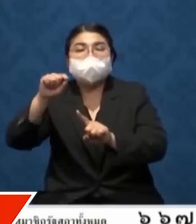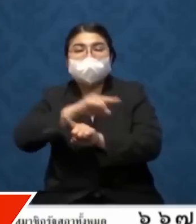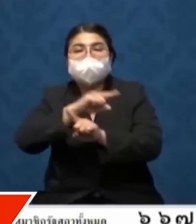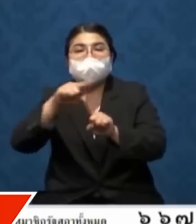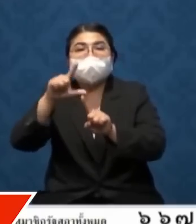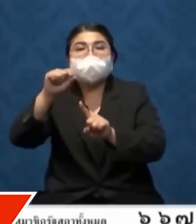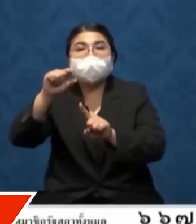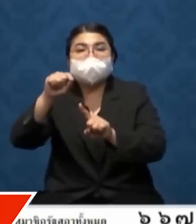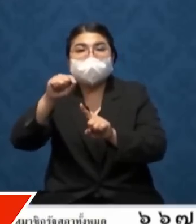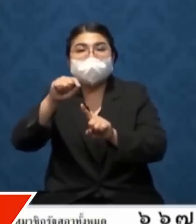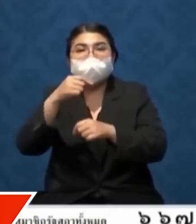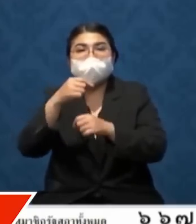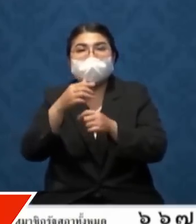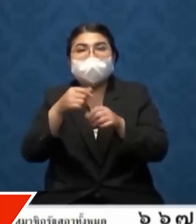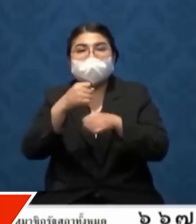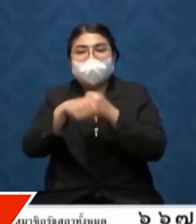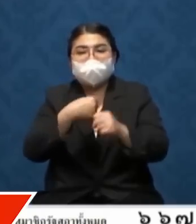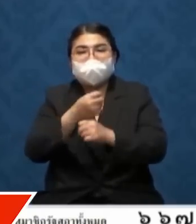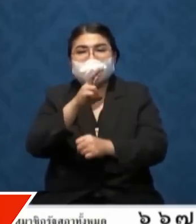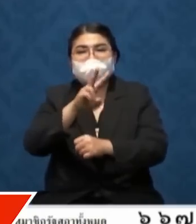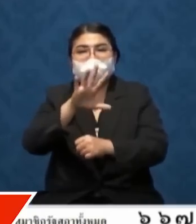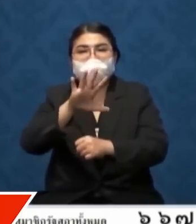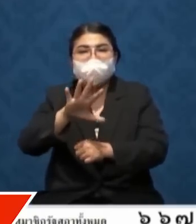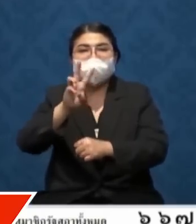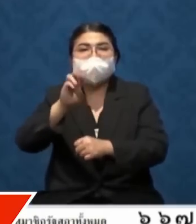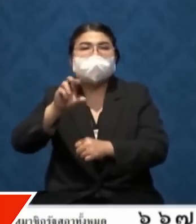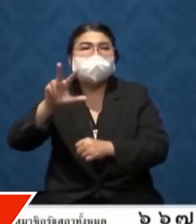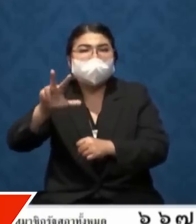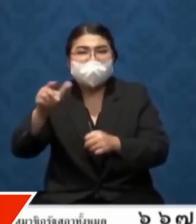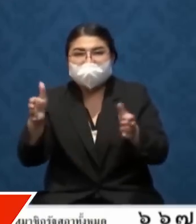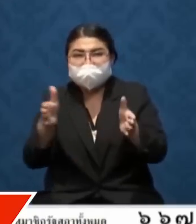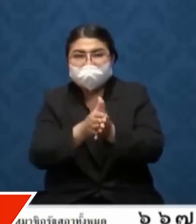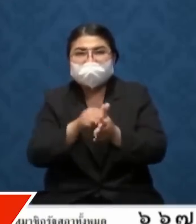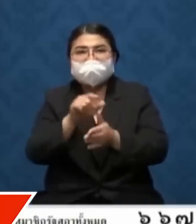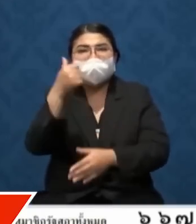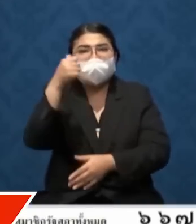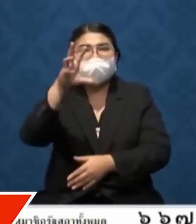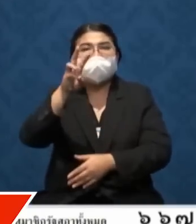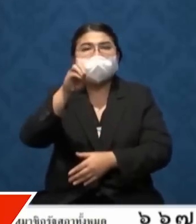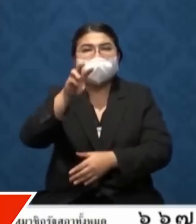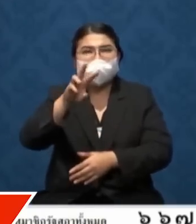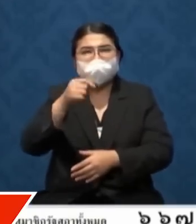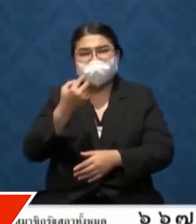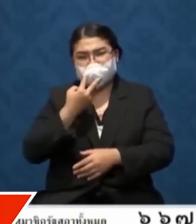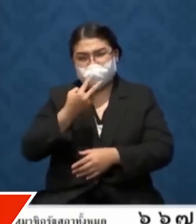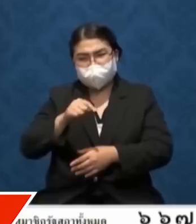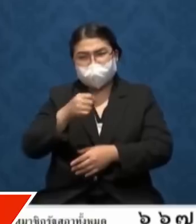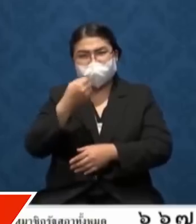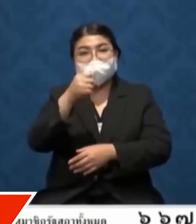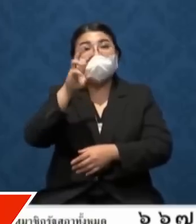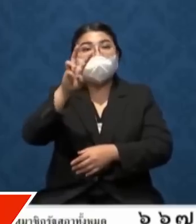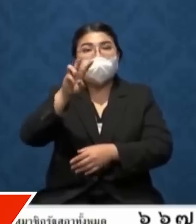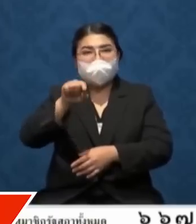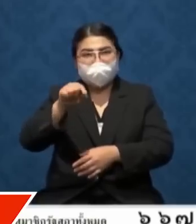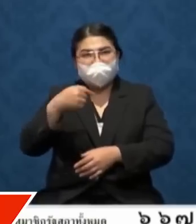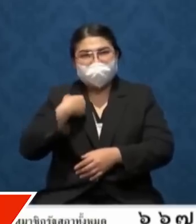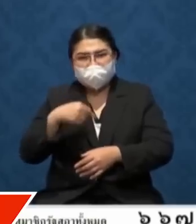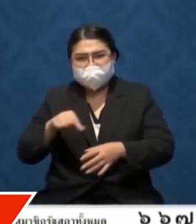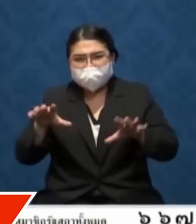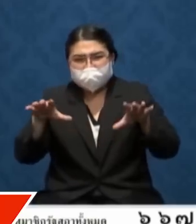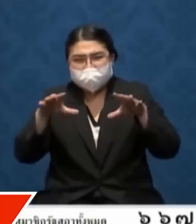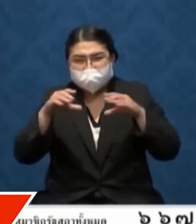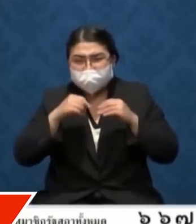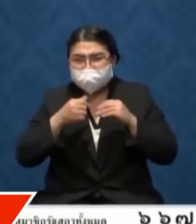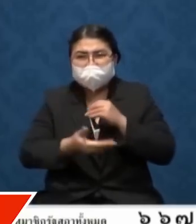า 16 บา ผู้แสแ ความทตเห็นต่างเห็นด้วย ชอ ley คร I'll explain